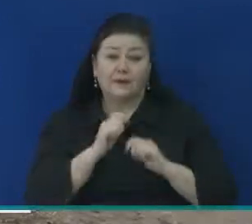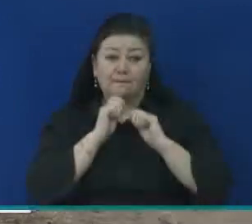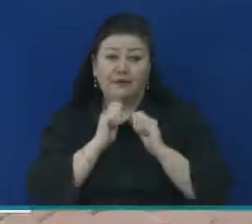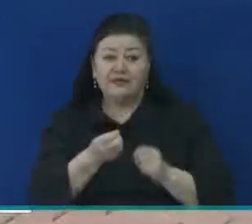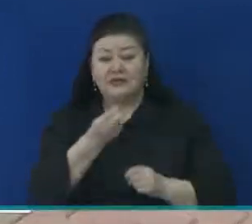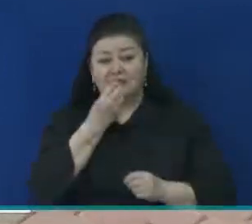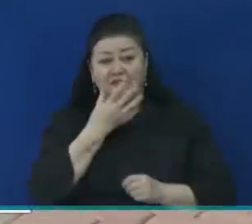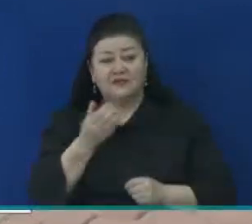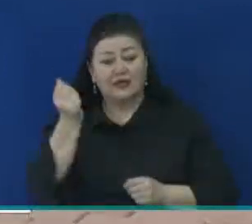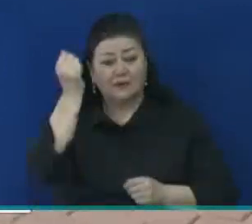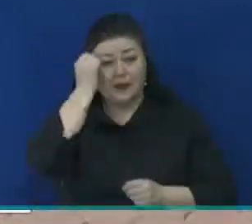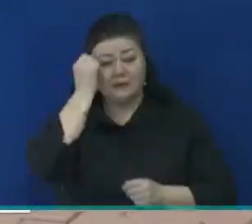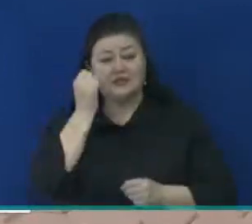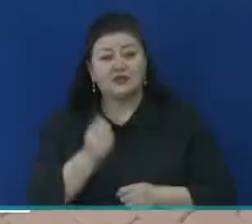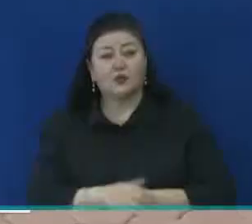гүл қойды.